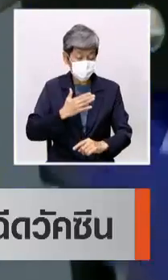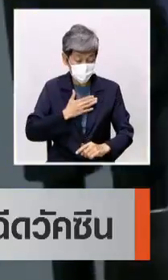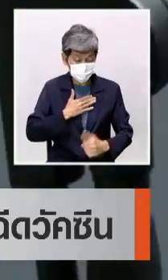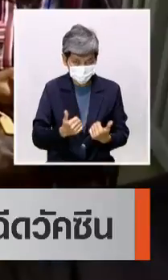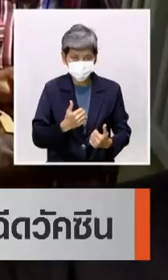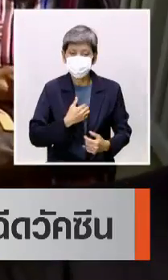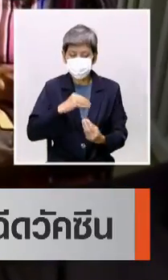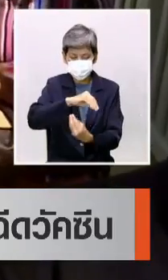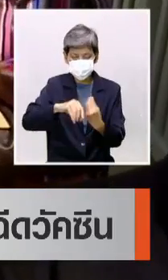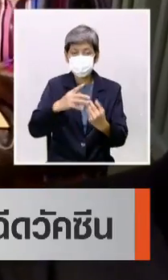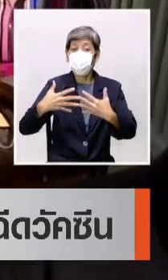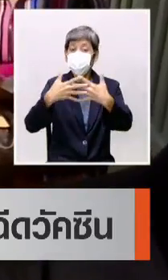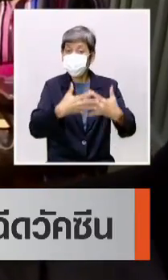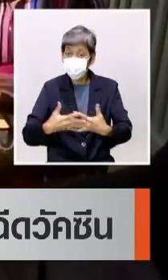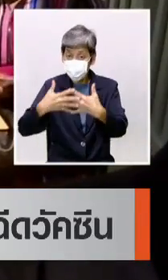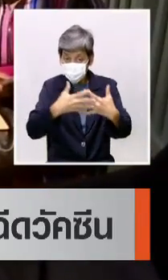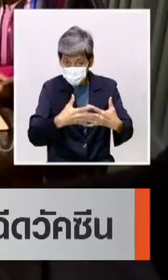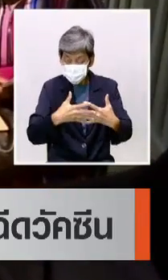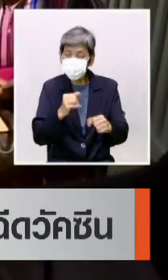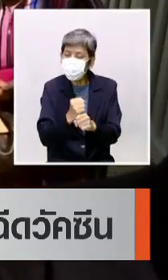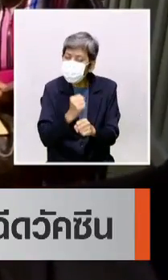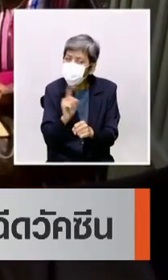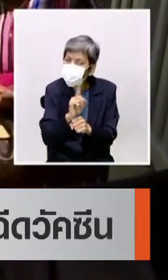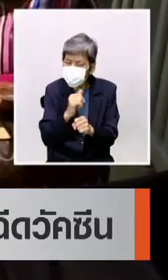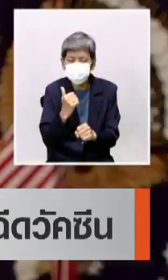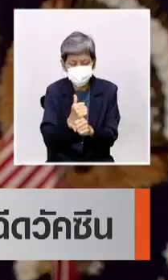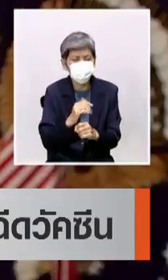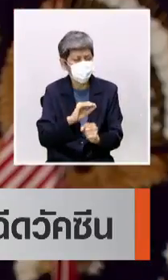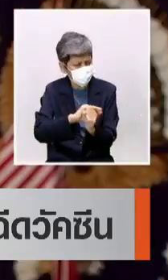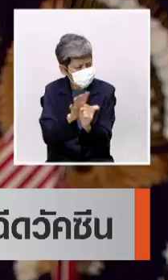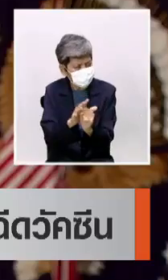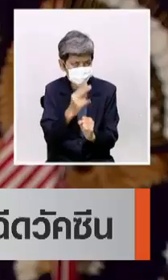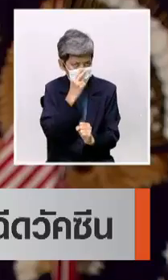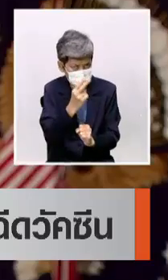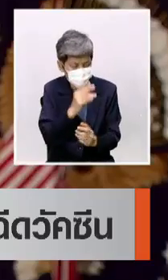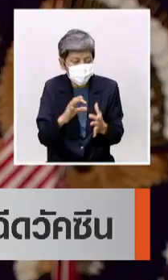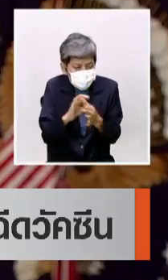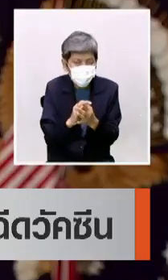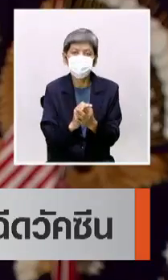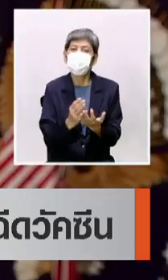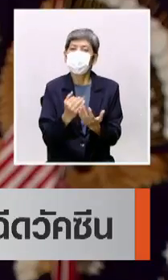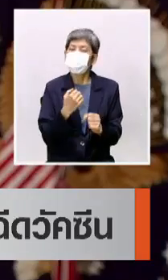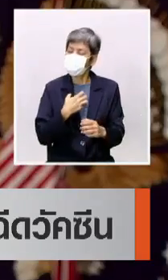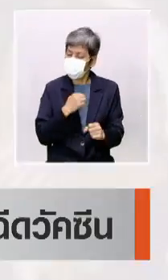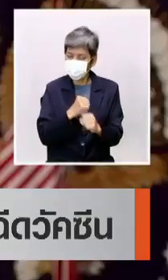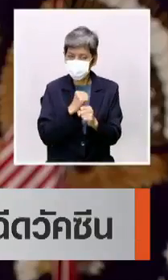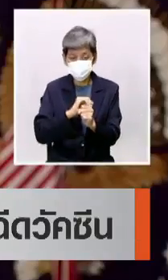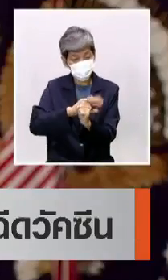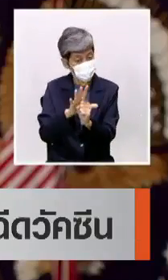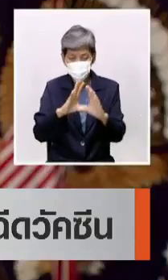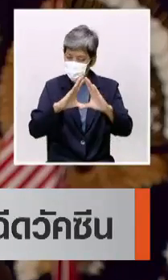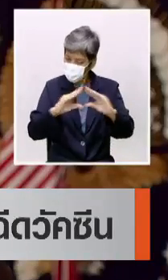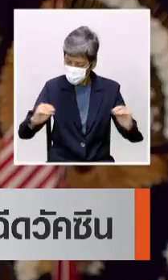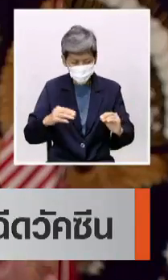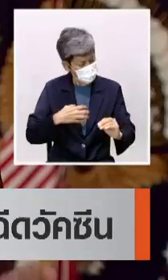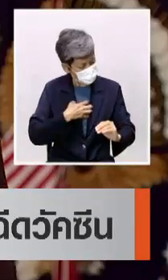ว่าเศรษฐกิจของสหรัฐจะสามารถฟื้นตัวได้อย่างเต็มที่จากโควิด-19 หรือไม่ก็ขึ้นอยู่กับว่าจะสามารถหยุดยั้งการระบาดของ